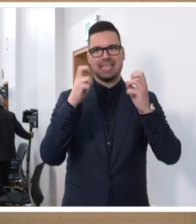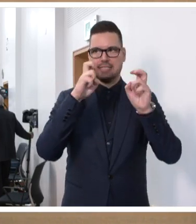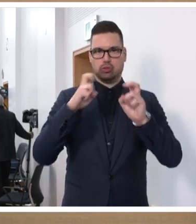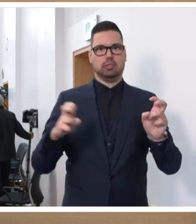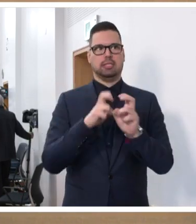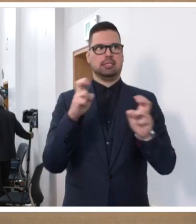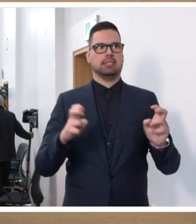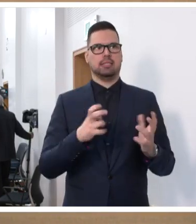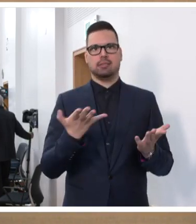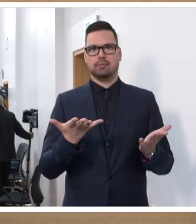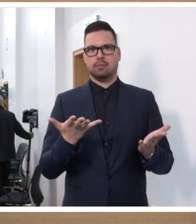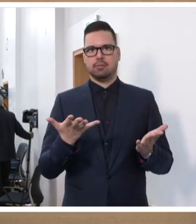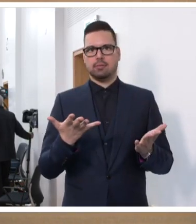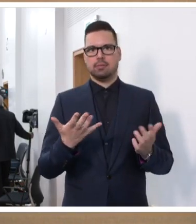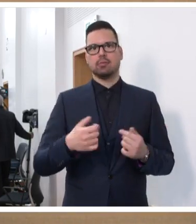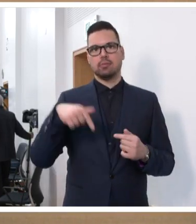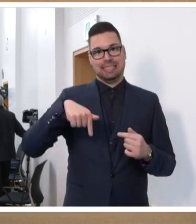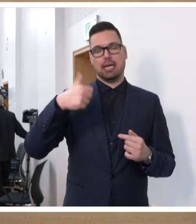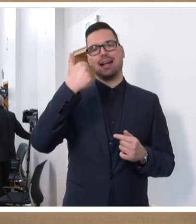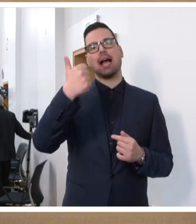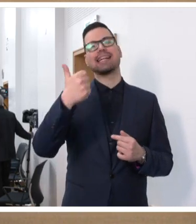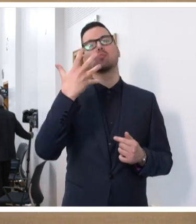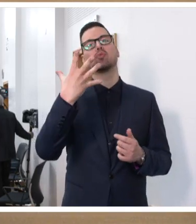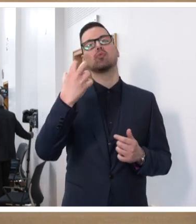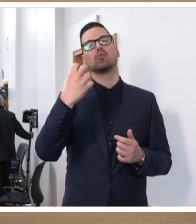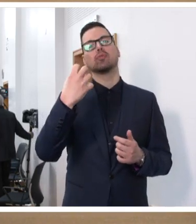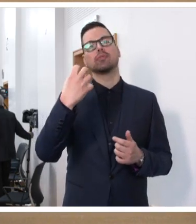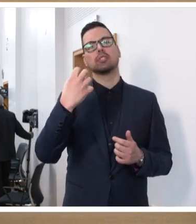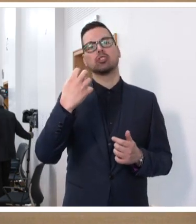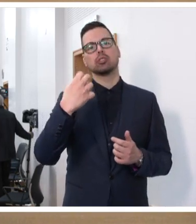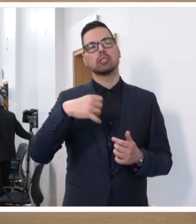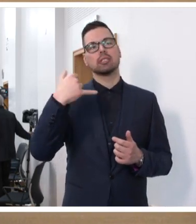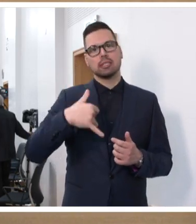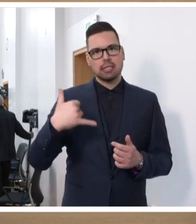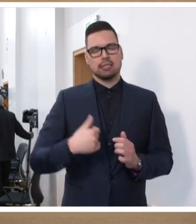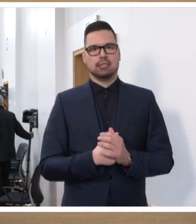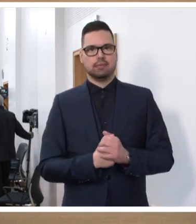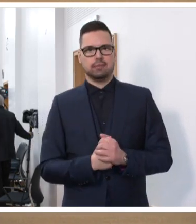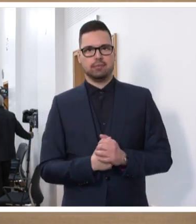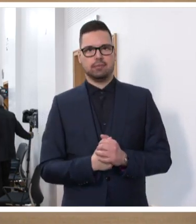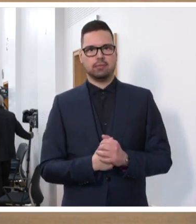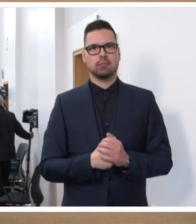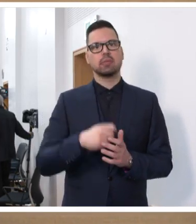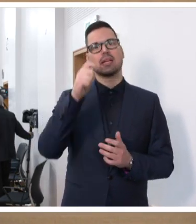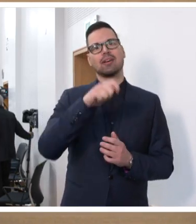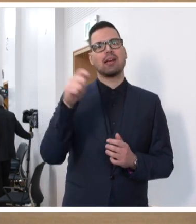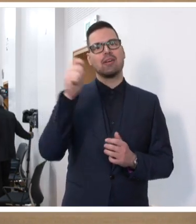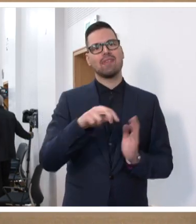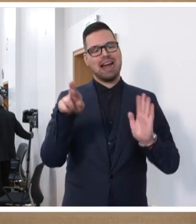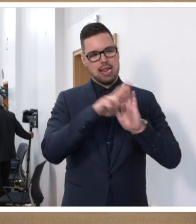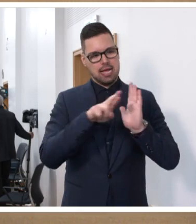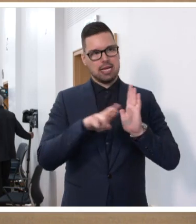Dieses kleine, auf 51 Mandate festgelegte Parlament erkaufen wir uns aktuell aber mit einem singulären Wahlrecht mit